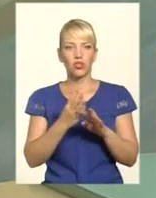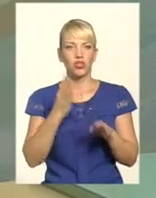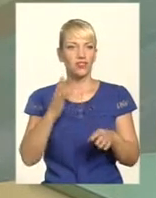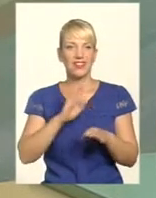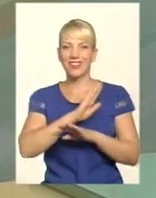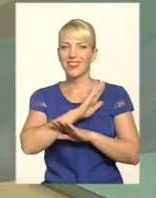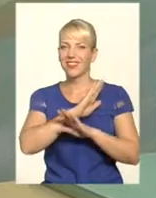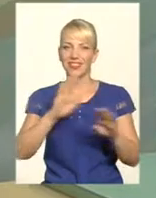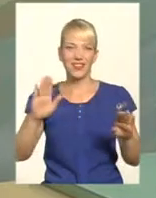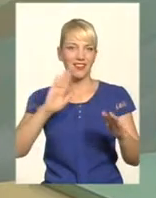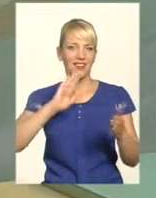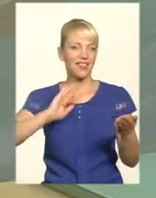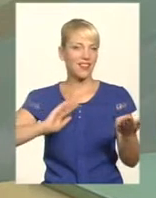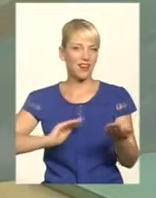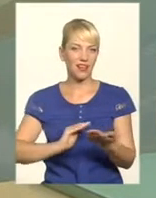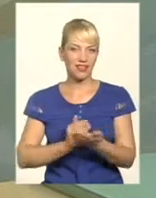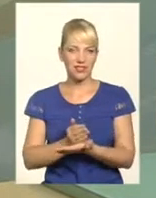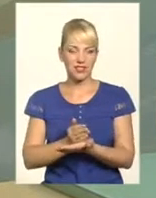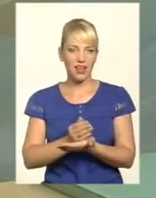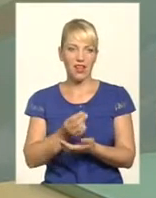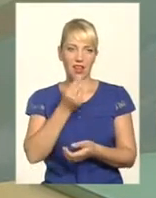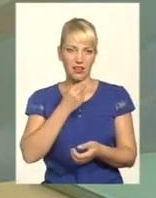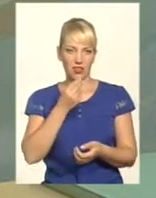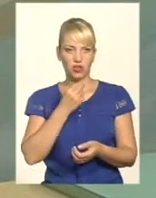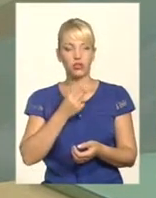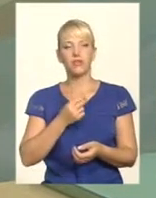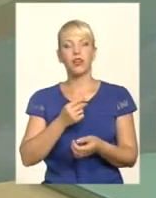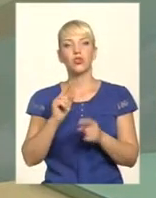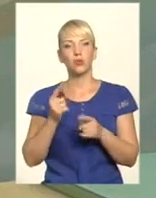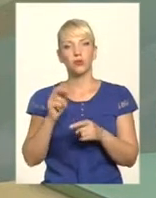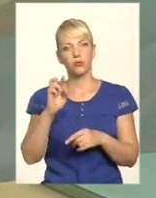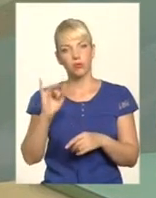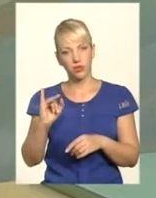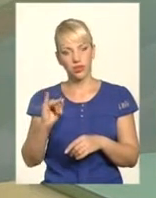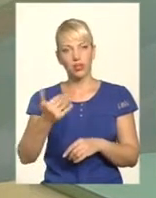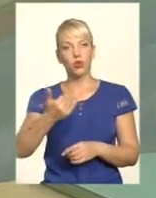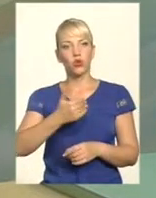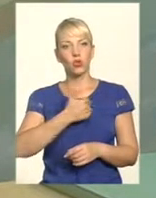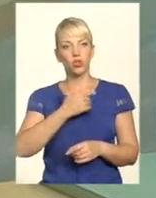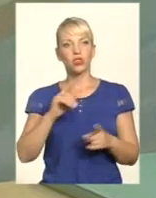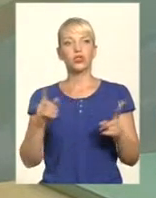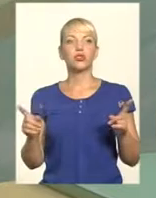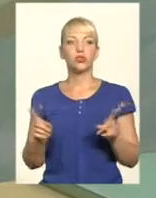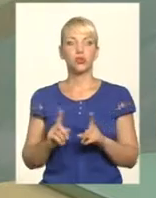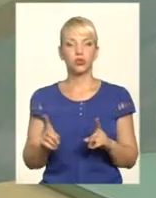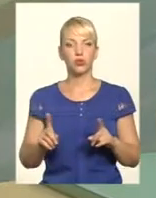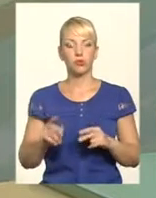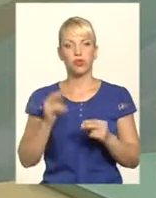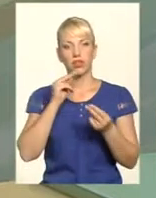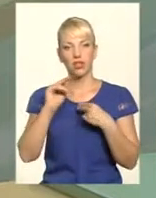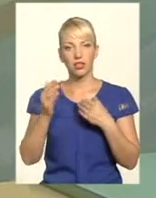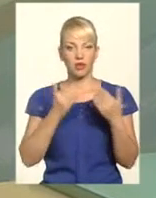якість харчування. Тому би хотілося краще, щоб вони відносилися до цього. І